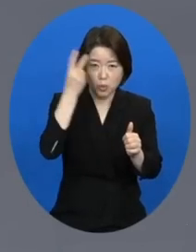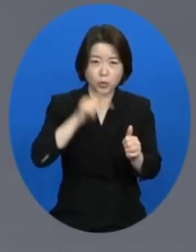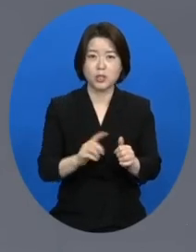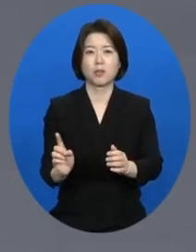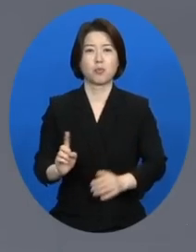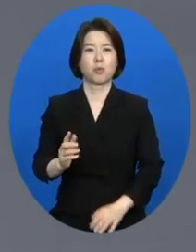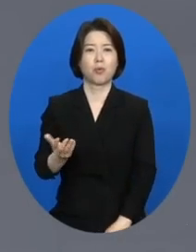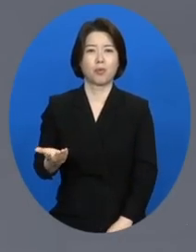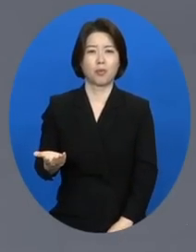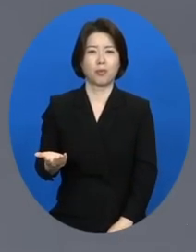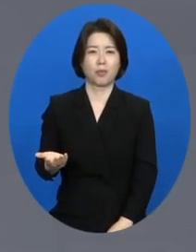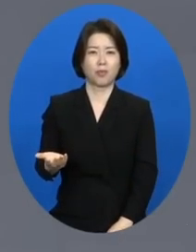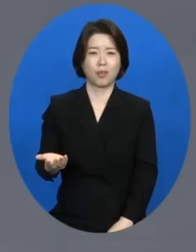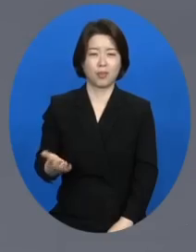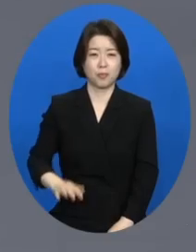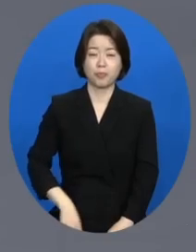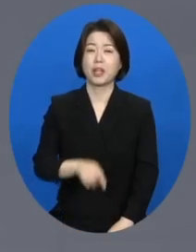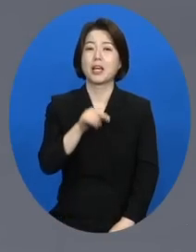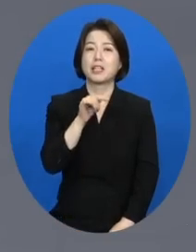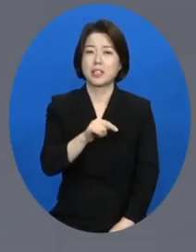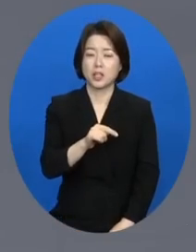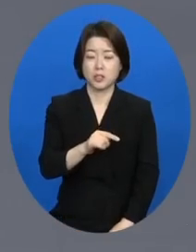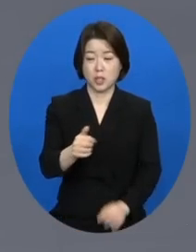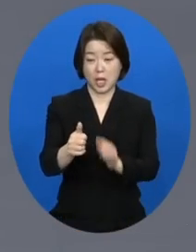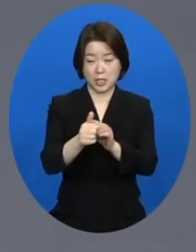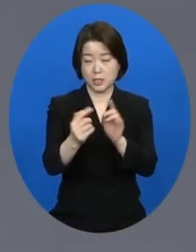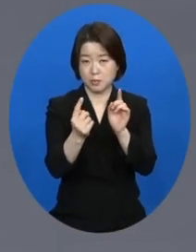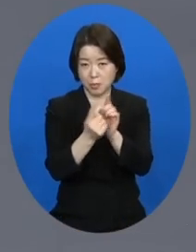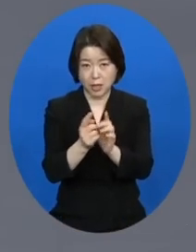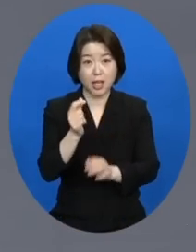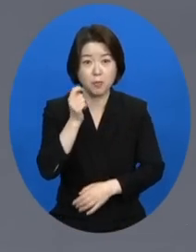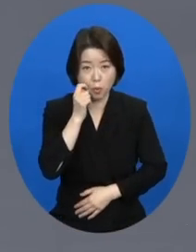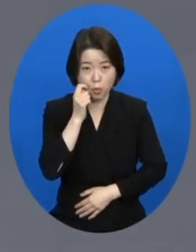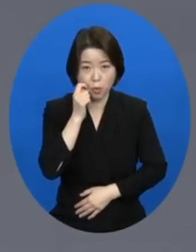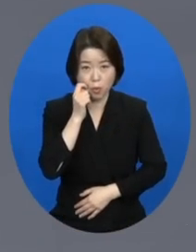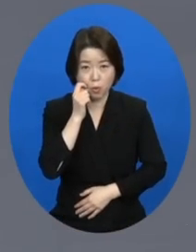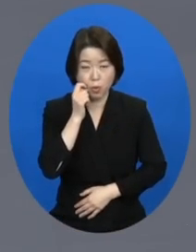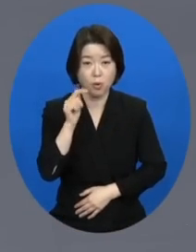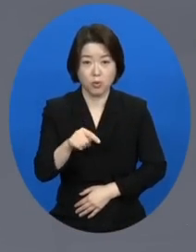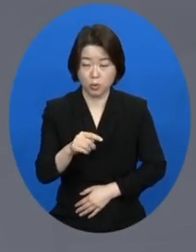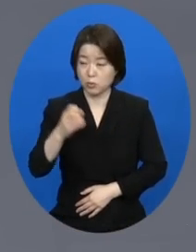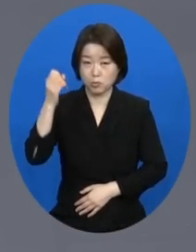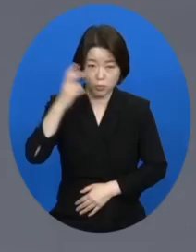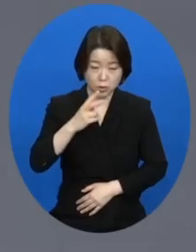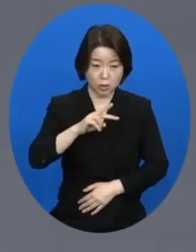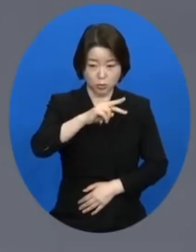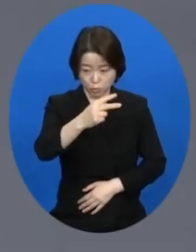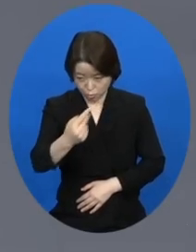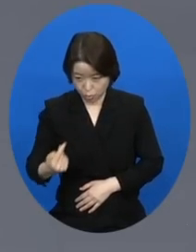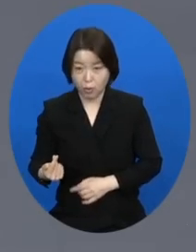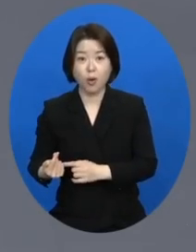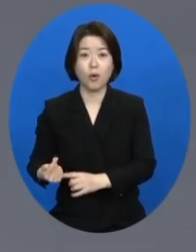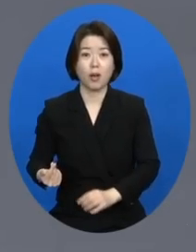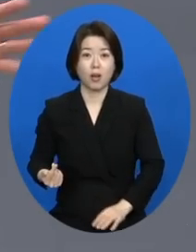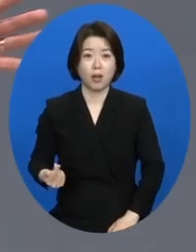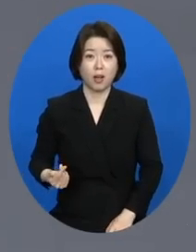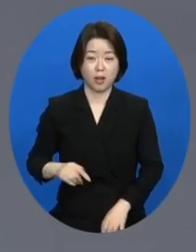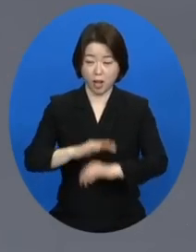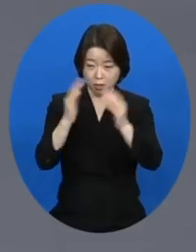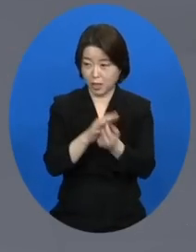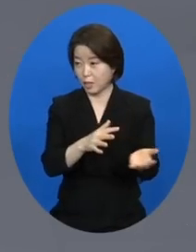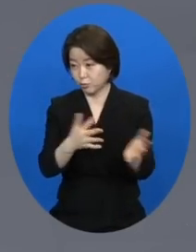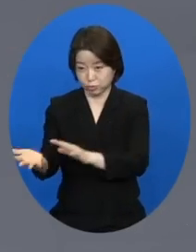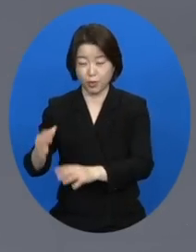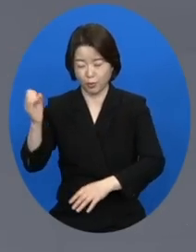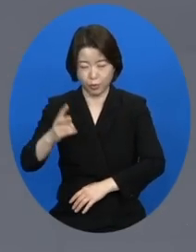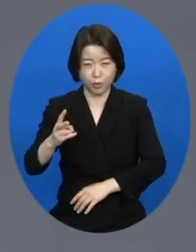뭡니까? 여기서 만약 그를 만나지 못했더라면 역시 그냥 다시 돌아오는 거죠. 그리고 다 죽는 겁니다.